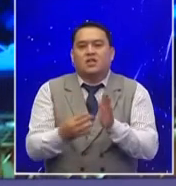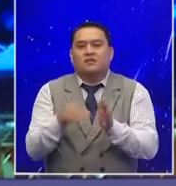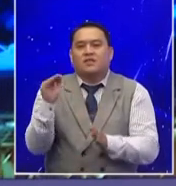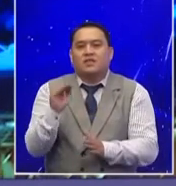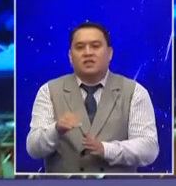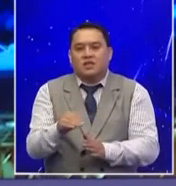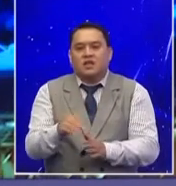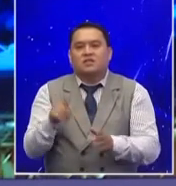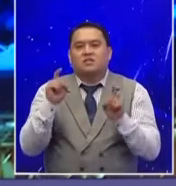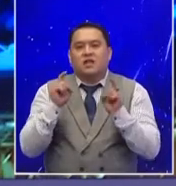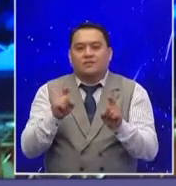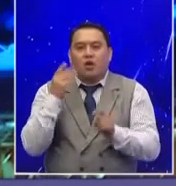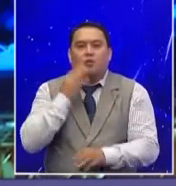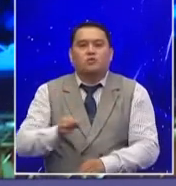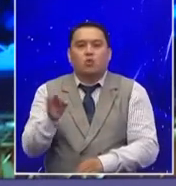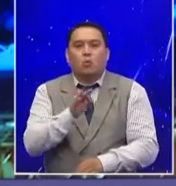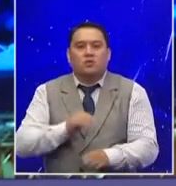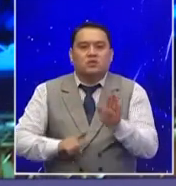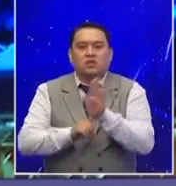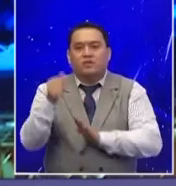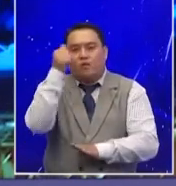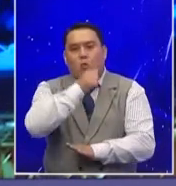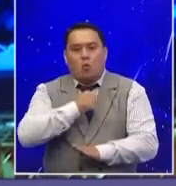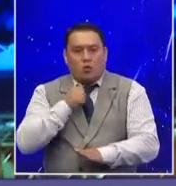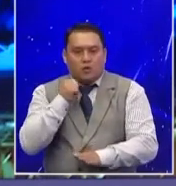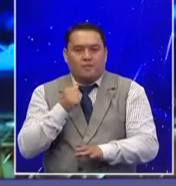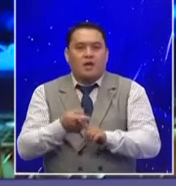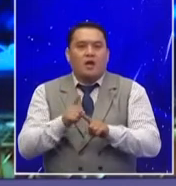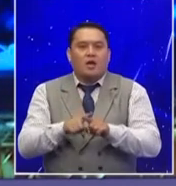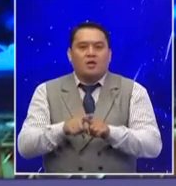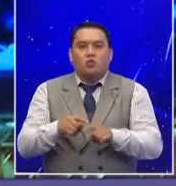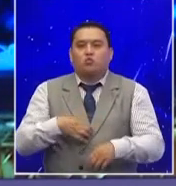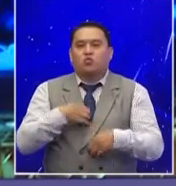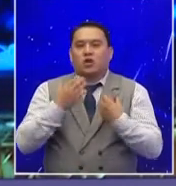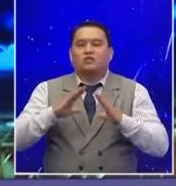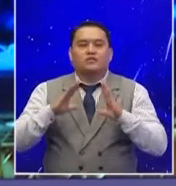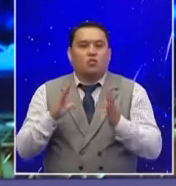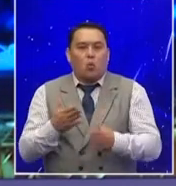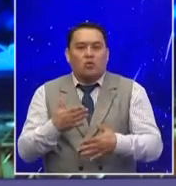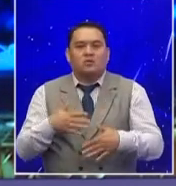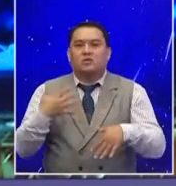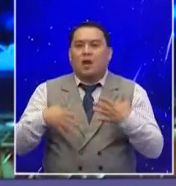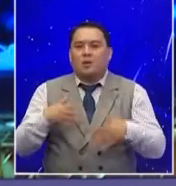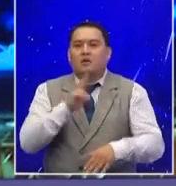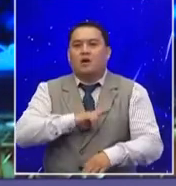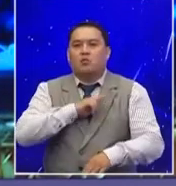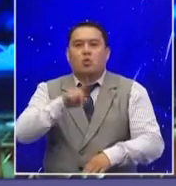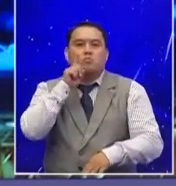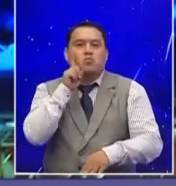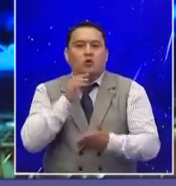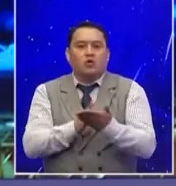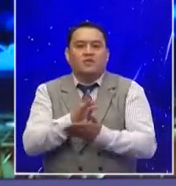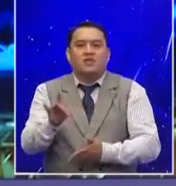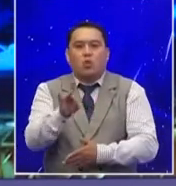Тысяч маргиналов зарегистрировано в Алматинской области с начала текущего года. Нелицеприятную картину слабой идеологической работы молодежной политики